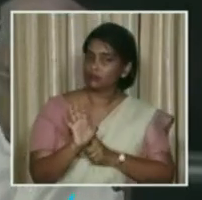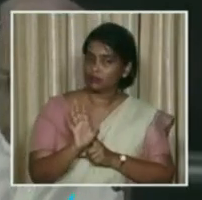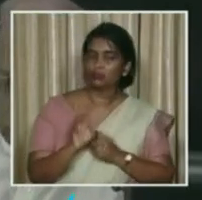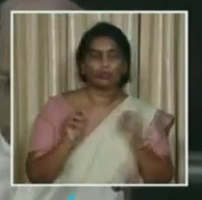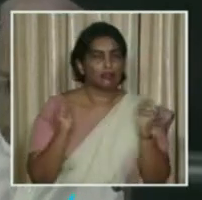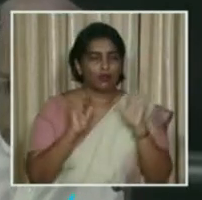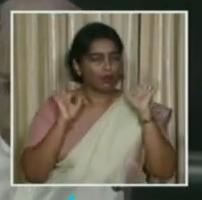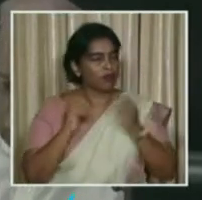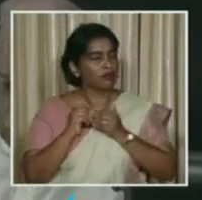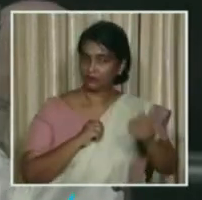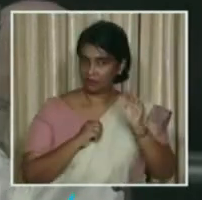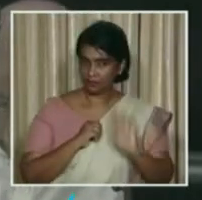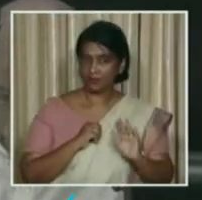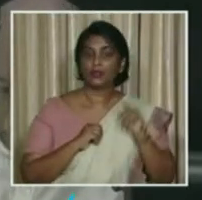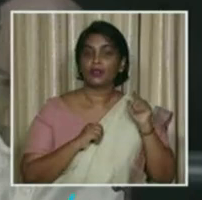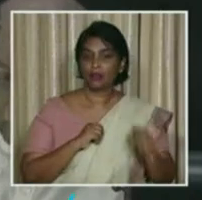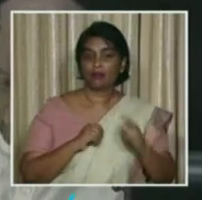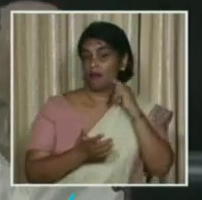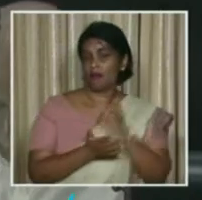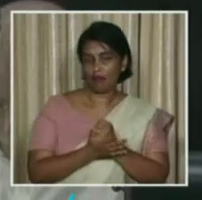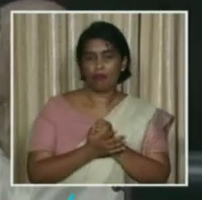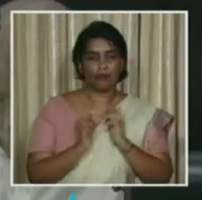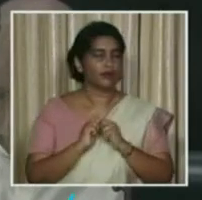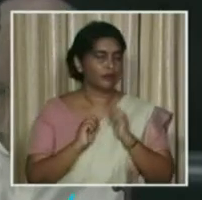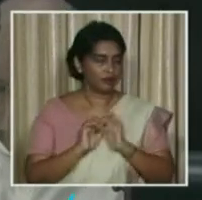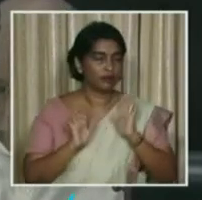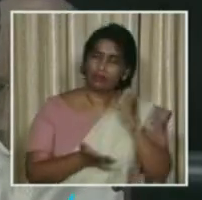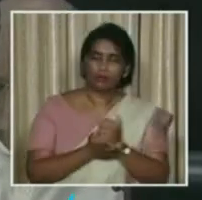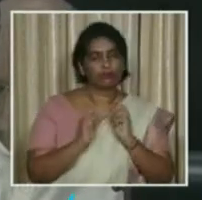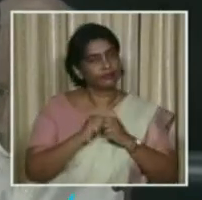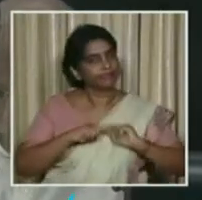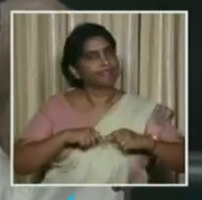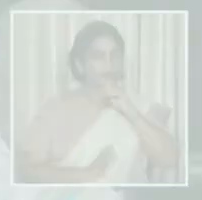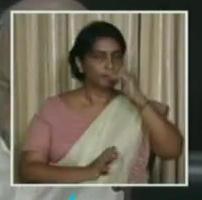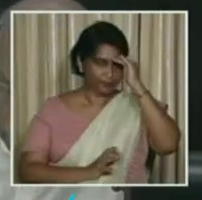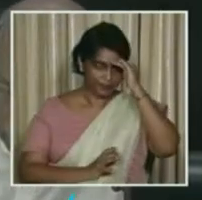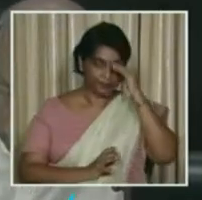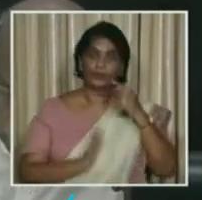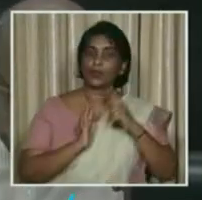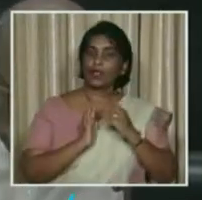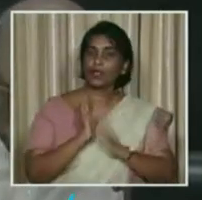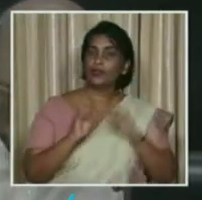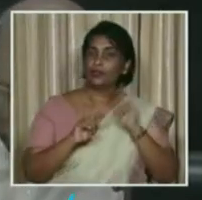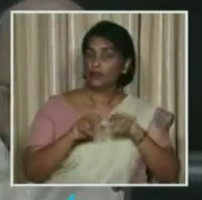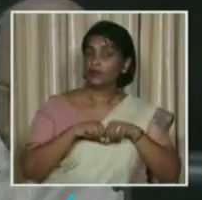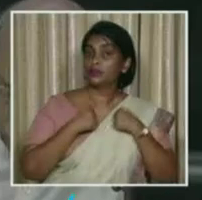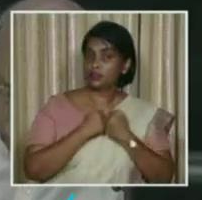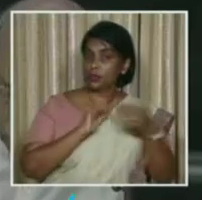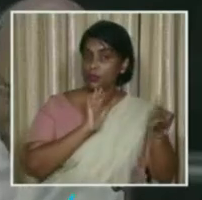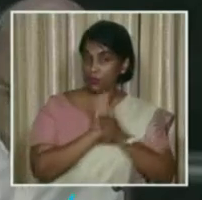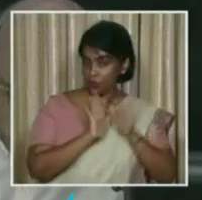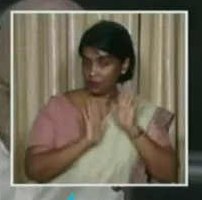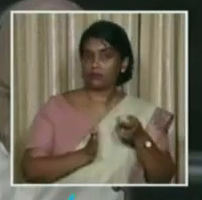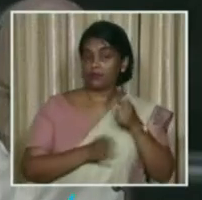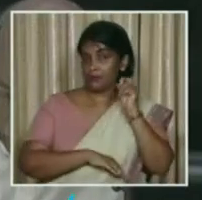නොබියව ක්‍රියාත්මක කර යුතුයි. මේක අසීරු ගමන. අපි මේ අසීරු ගමන සීරුවෙන් යමු. IMS සංවිධානය සමග අප ඇති